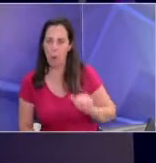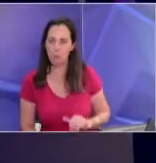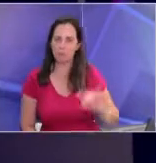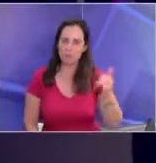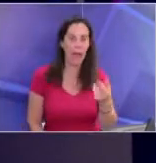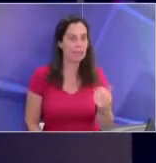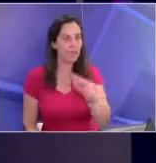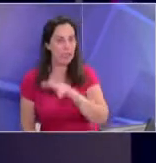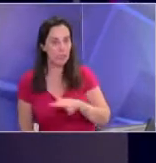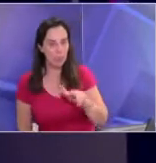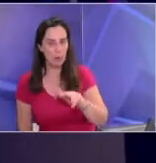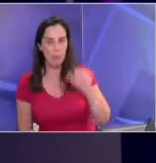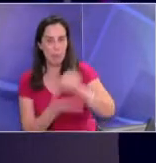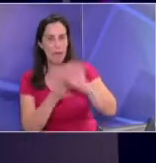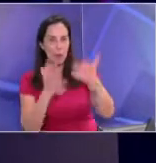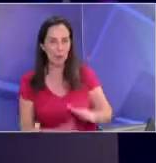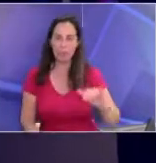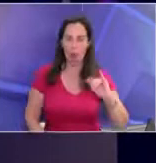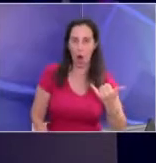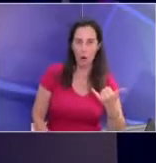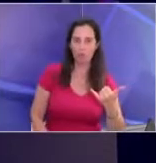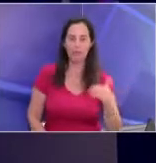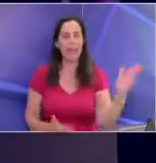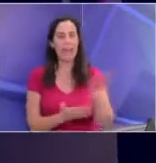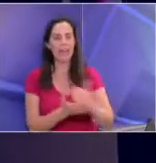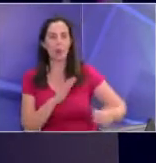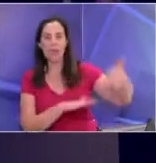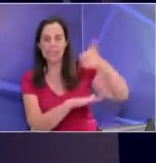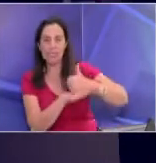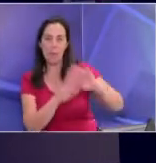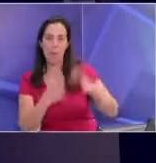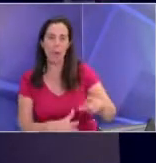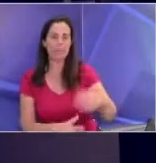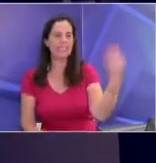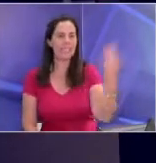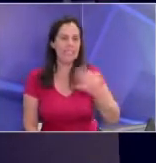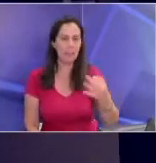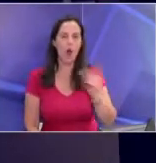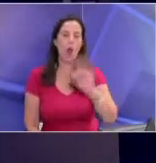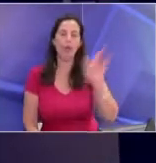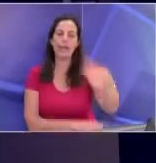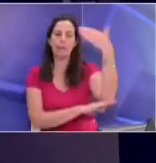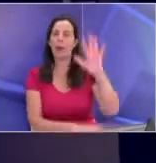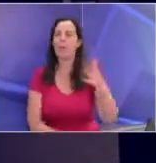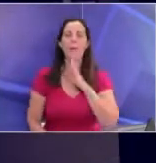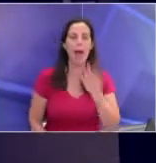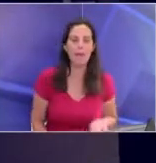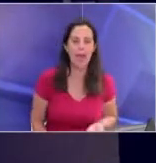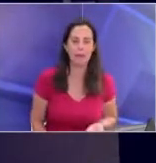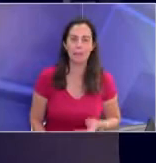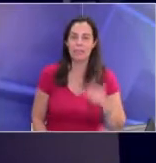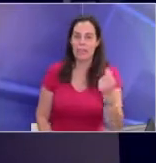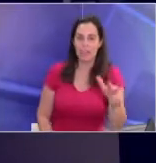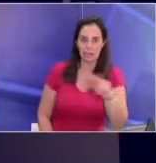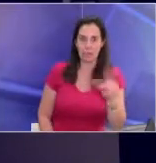נכון. הכסף הציבורי הזה מממן אומנות. נכון. החליטו השרים, אומנות זה סבבה, לא נגד המדינה. מה הבעיה? קודם כל,